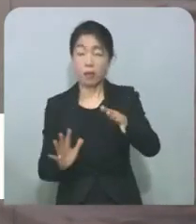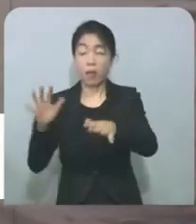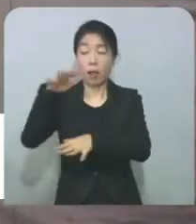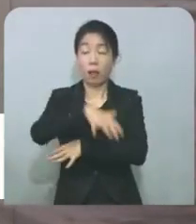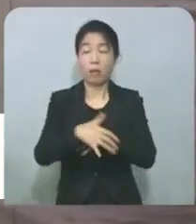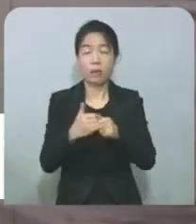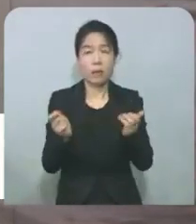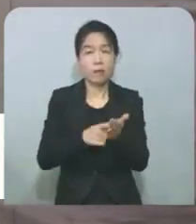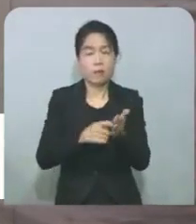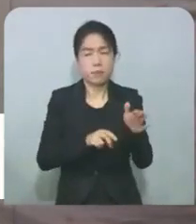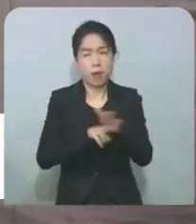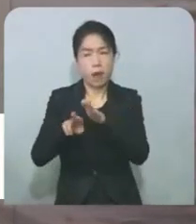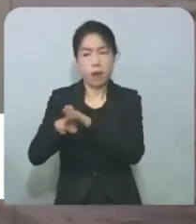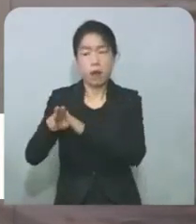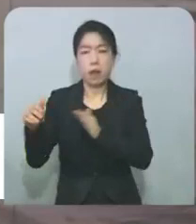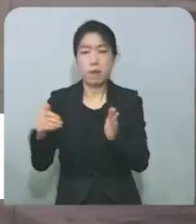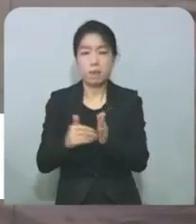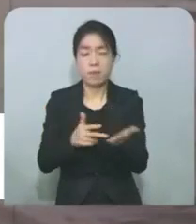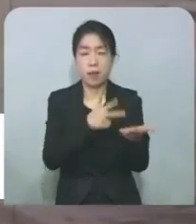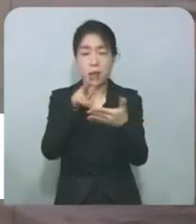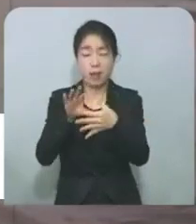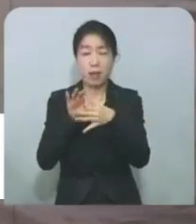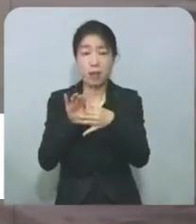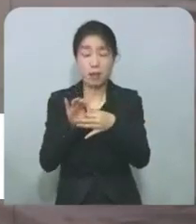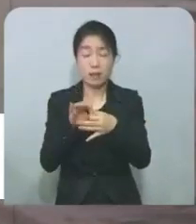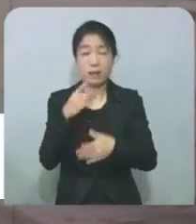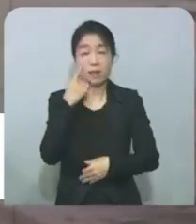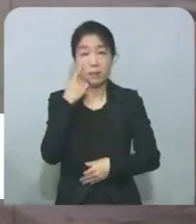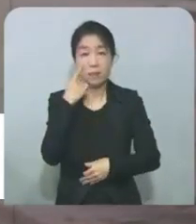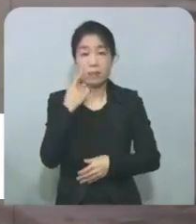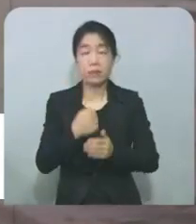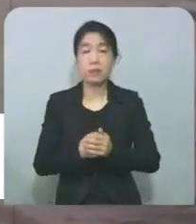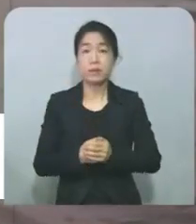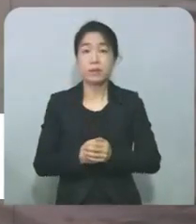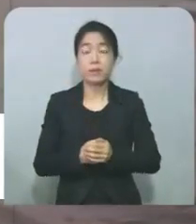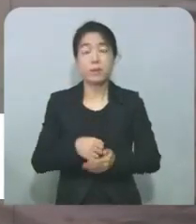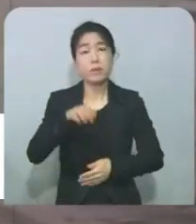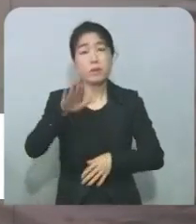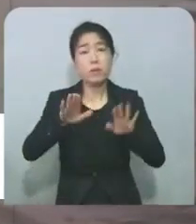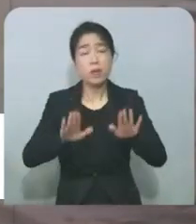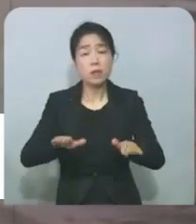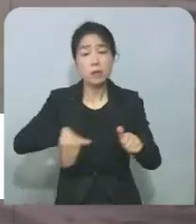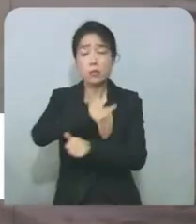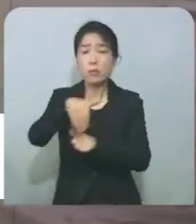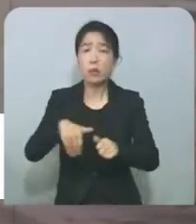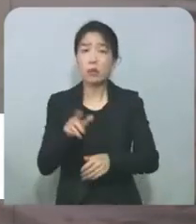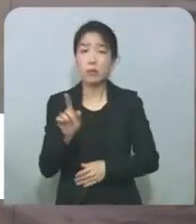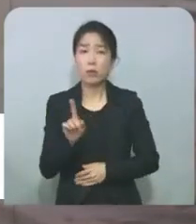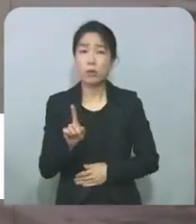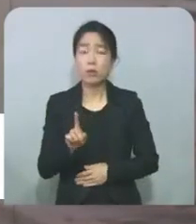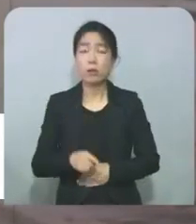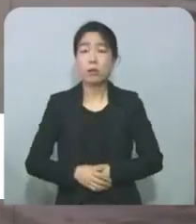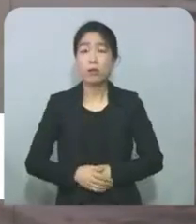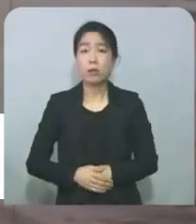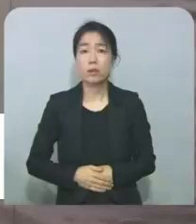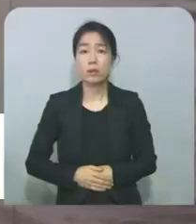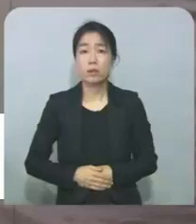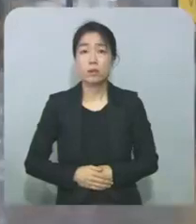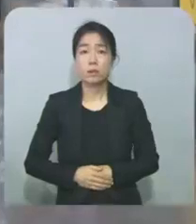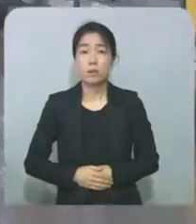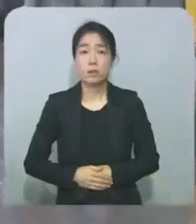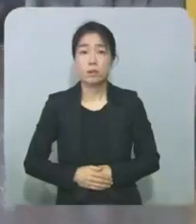긴급 대피했습니다. 현장에 나가 있는 취재 기자 연결하겠습니다. 김영찬 기자, 현재 상황이 어떻습니까?